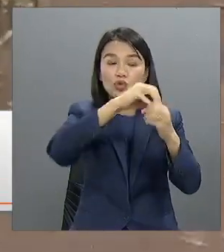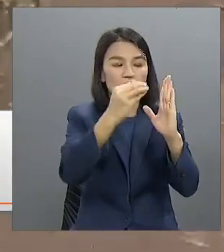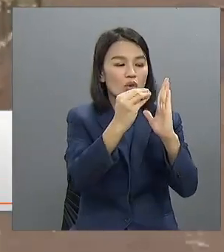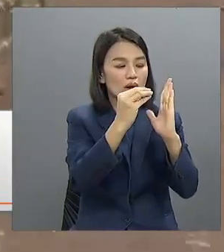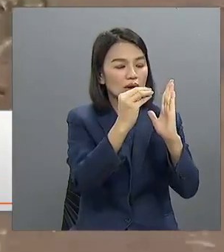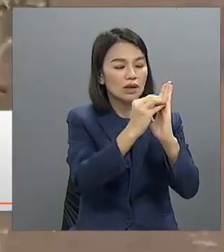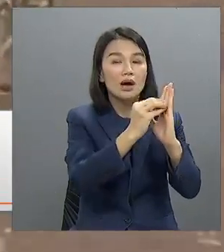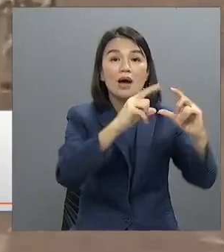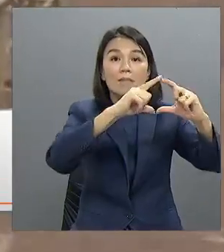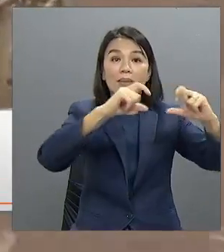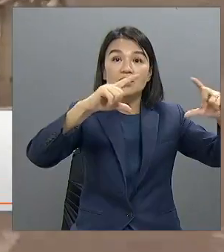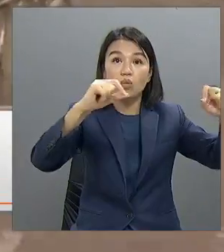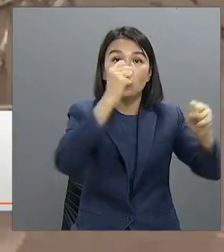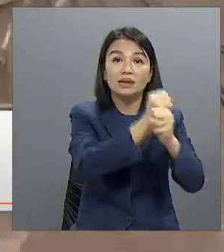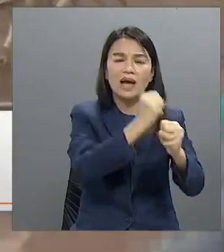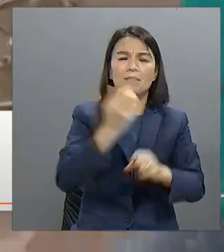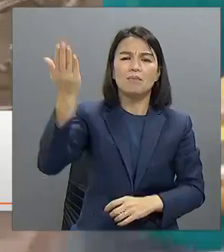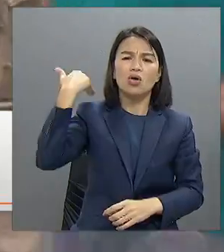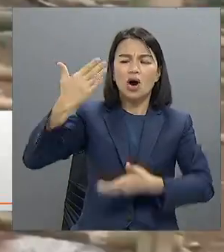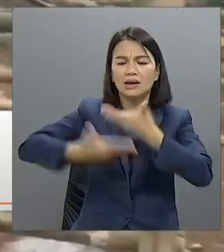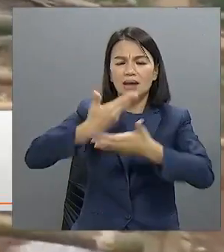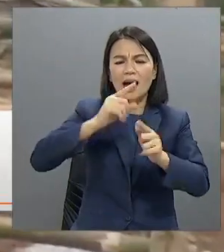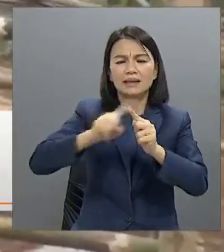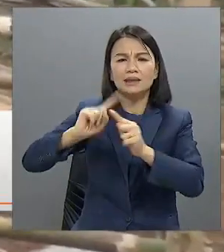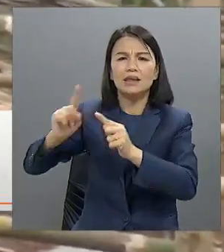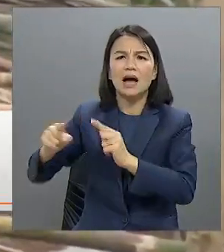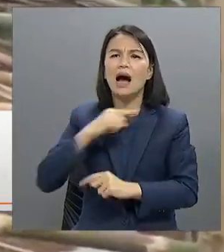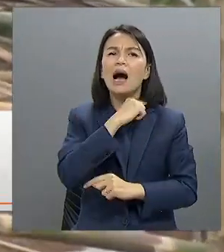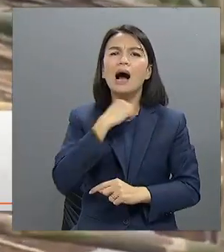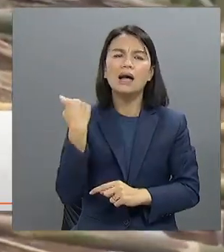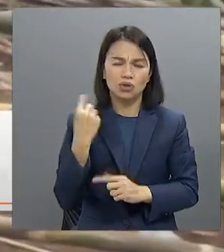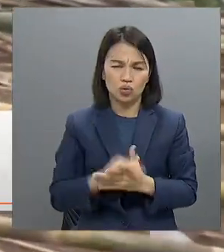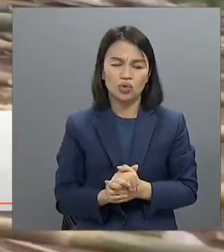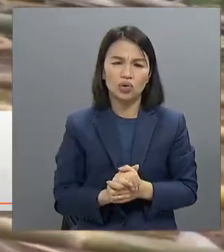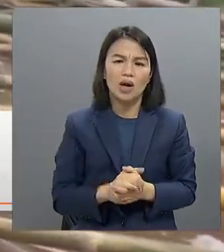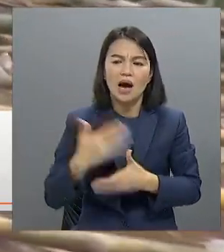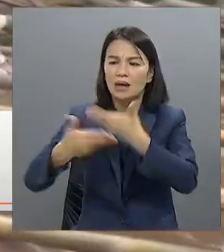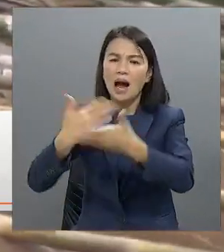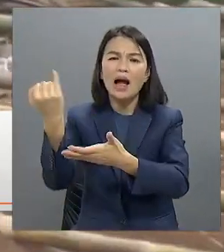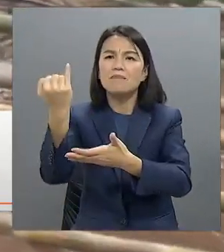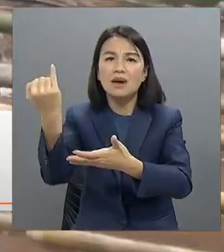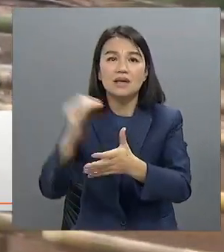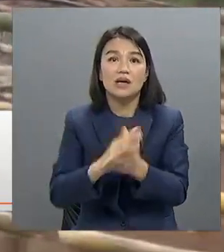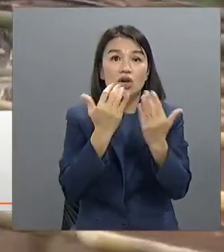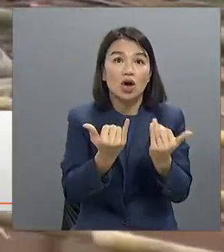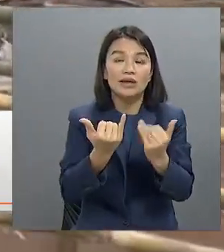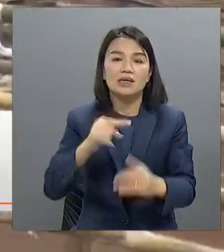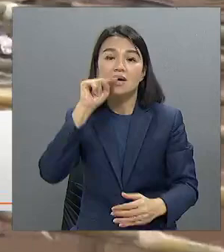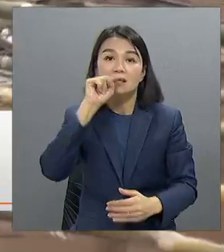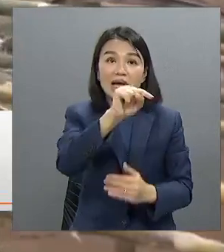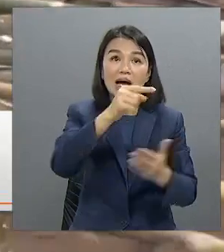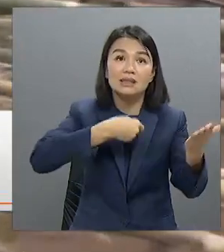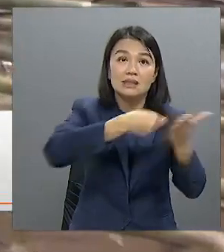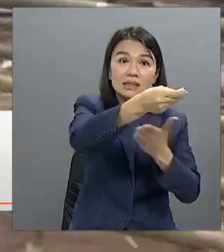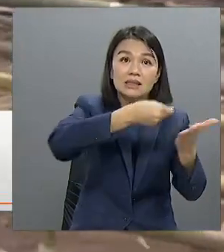ากที่ตัวเองเคยขายของเบ็ดเตล็ดทั่วไปแล้วขาดทุนโดยพักหลังๆเนี่ยปรากฏว่ายอดสั่งซื้อล่วงหน้าเพิ่มสูง